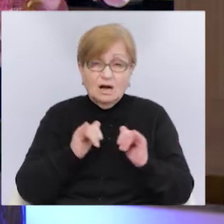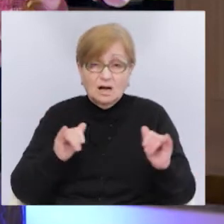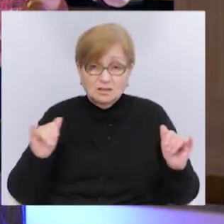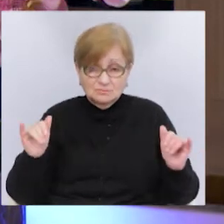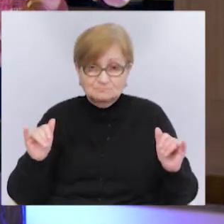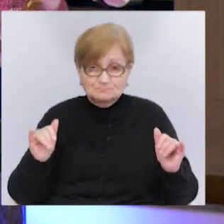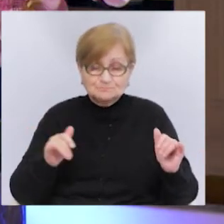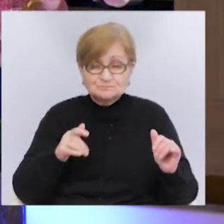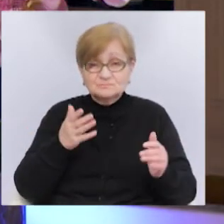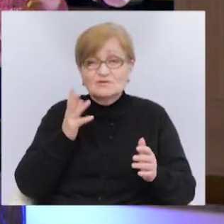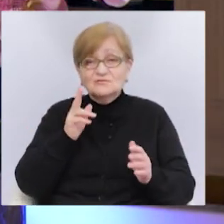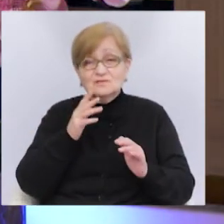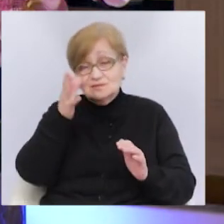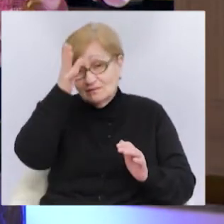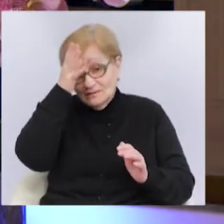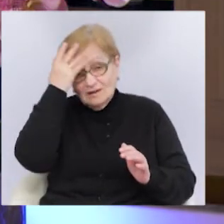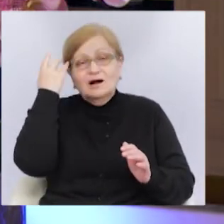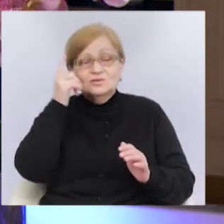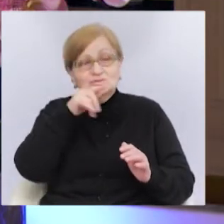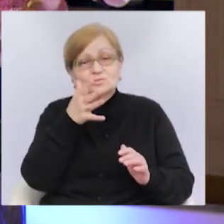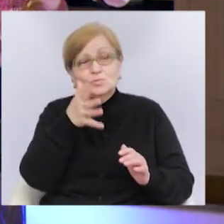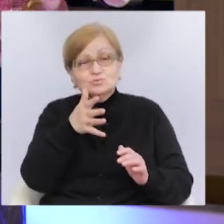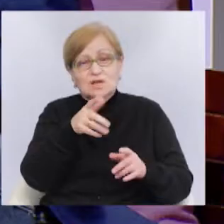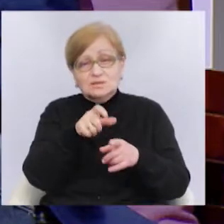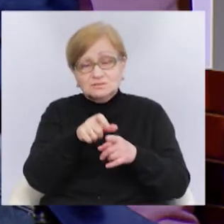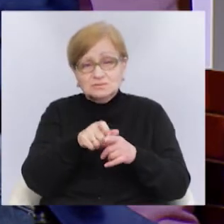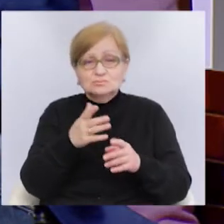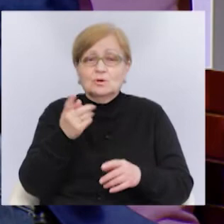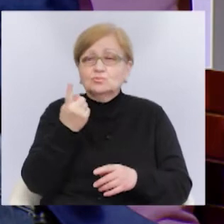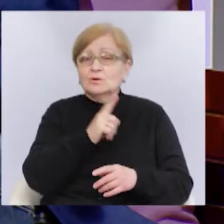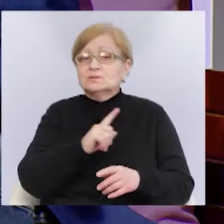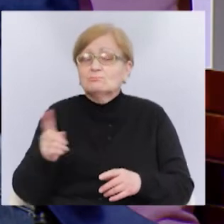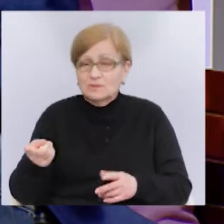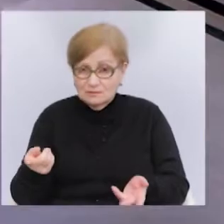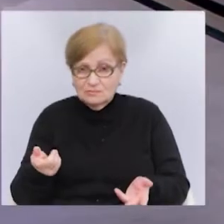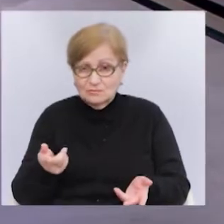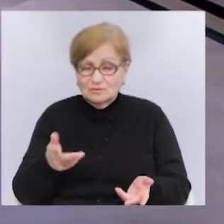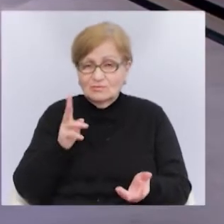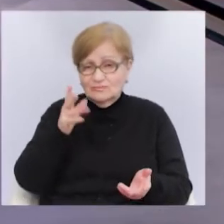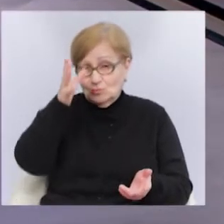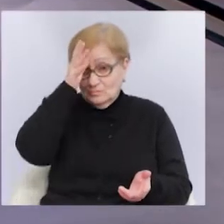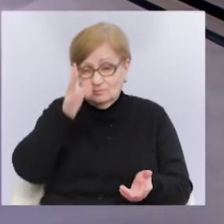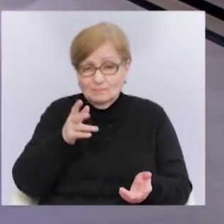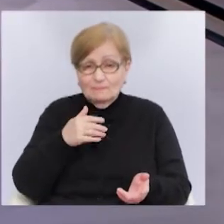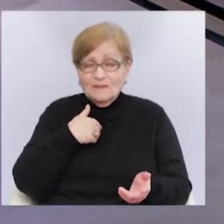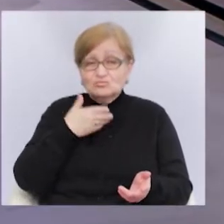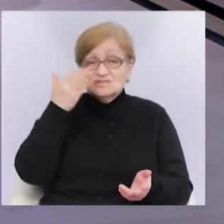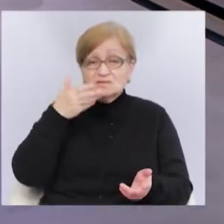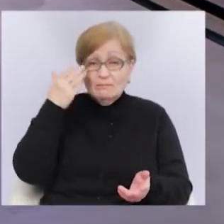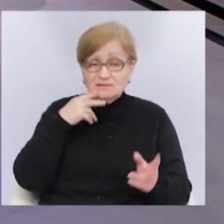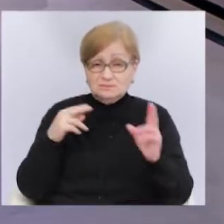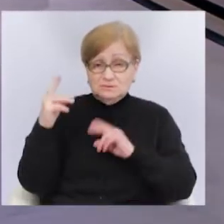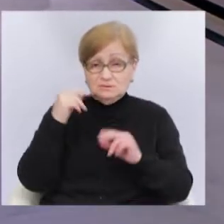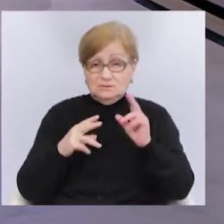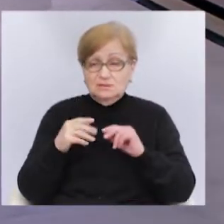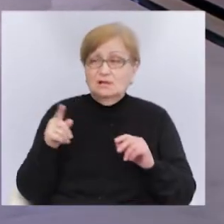ხო აქ ნიშნულობა 5000 სიტყვა იცი თუ მილიონი ან მეტი. და როგორც წესი, ჩვენ როდესაც ზეპირი მეტყველებით ვართ დაკავებული,